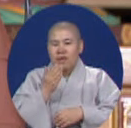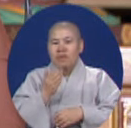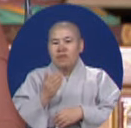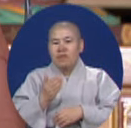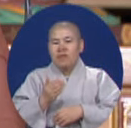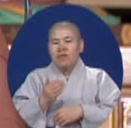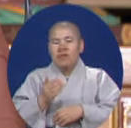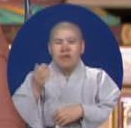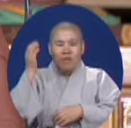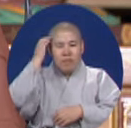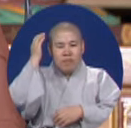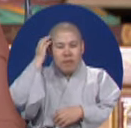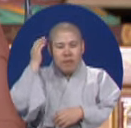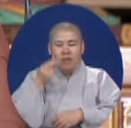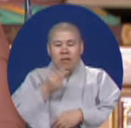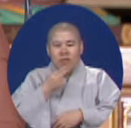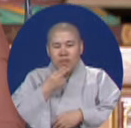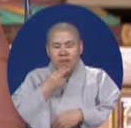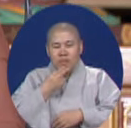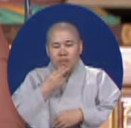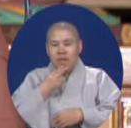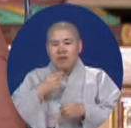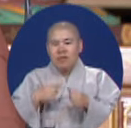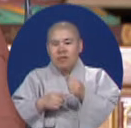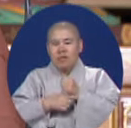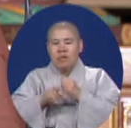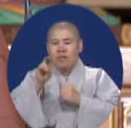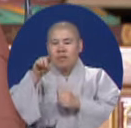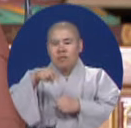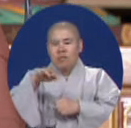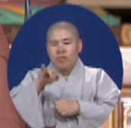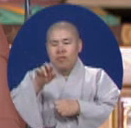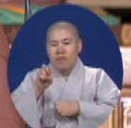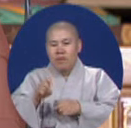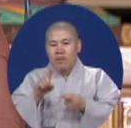이게 무심에 대한 설명이에요. 그래서